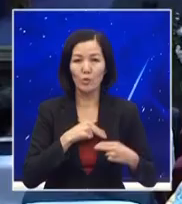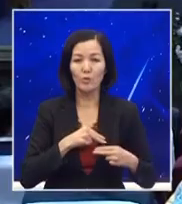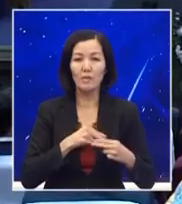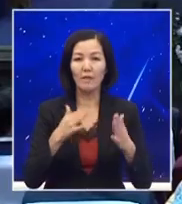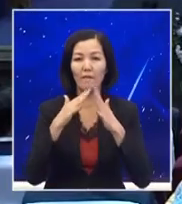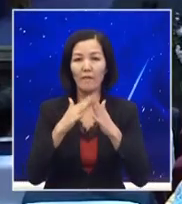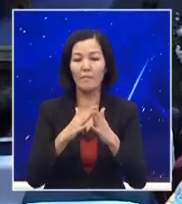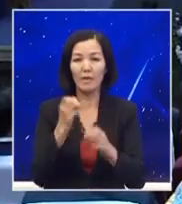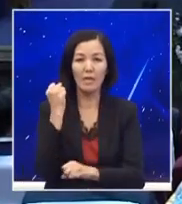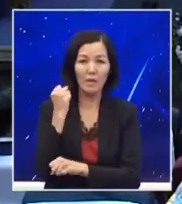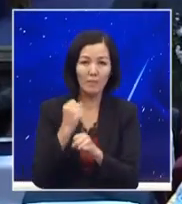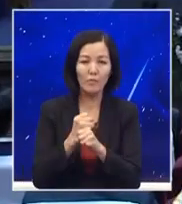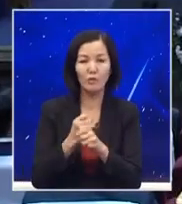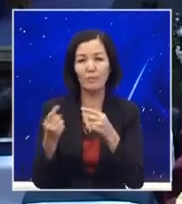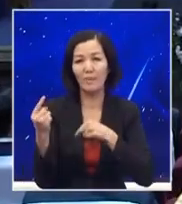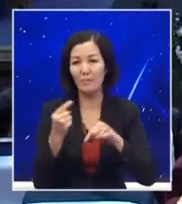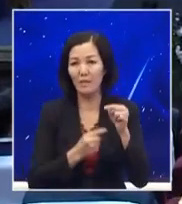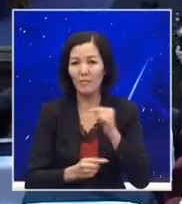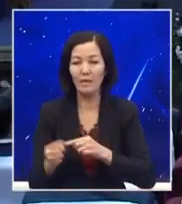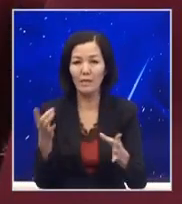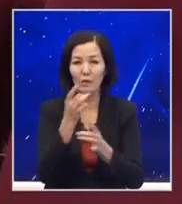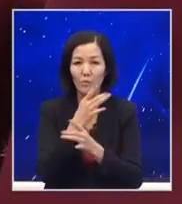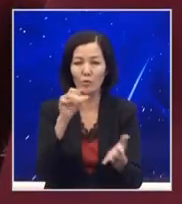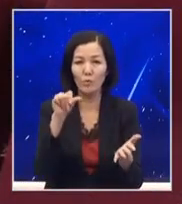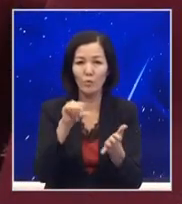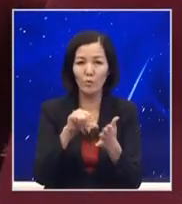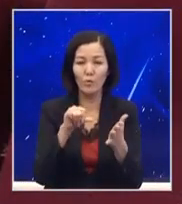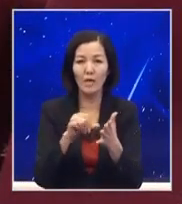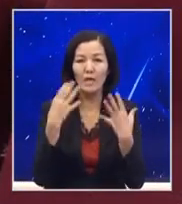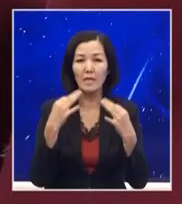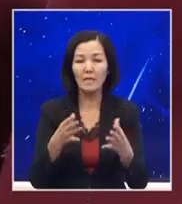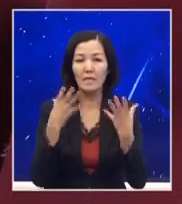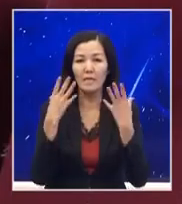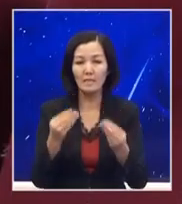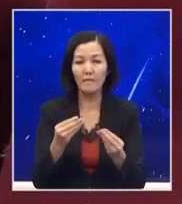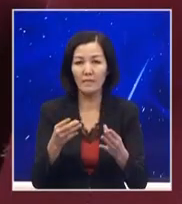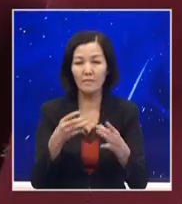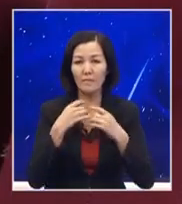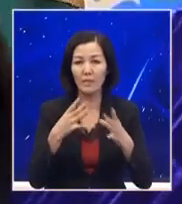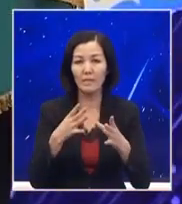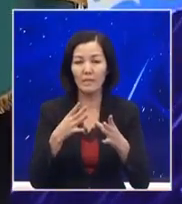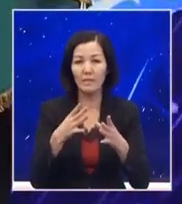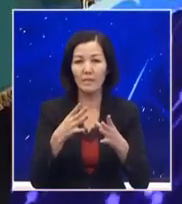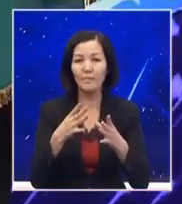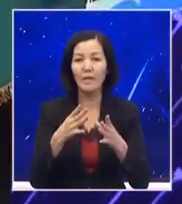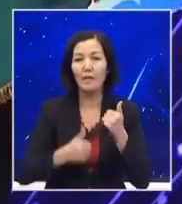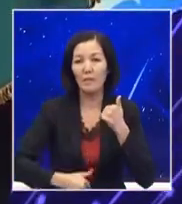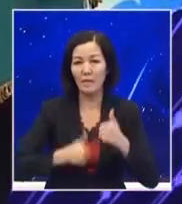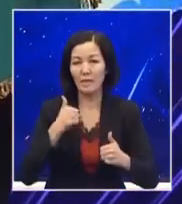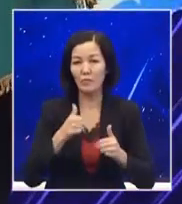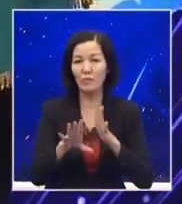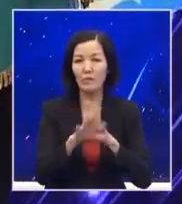и рабочие, предприниматели и представители культуры. В канун Дня независимости их трудовая деятельность была по достоинству оценена